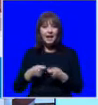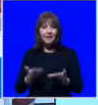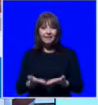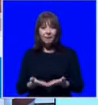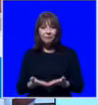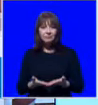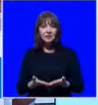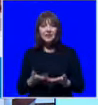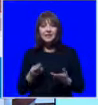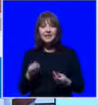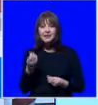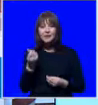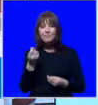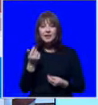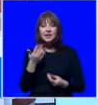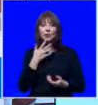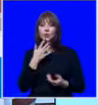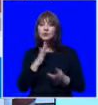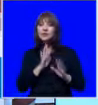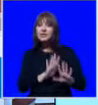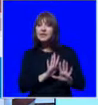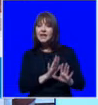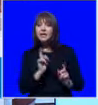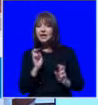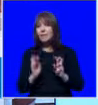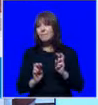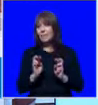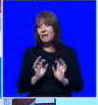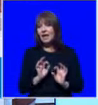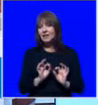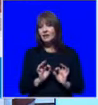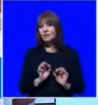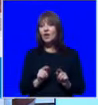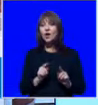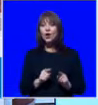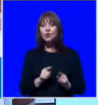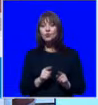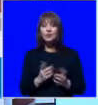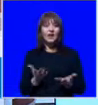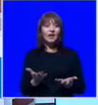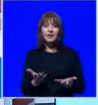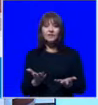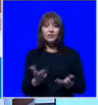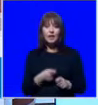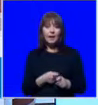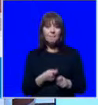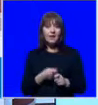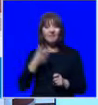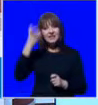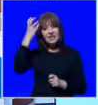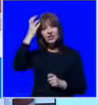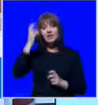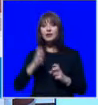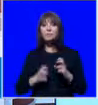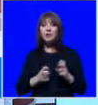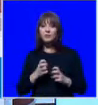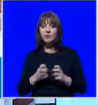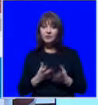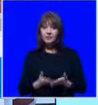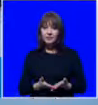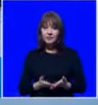с тези средства, които са техни по същество. Да, всъщност това ще декапитализира държавните предприятия, изземването на